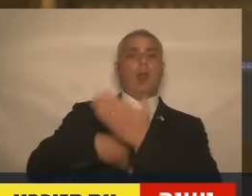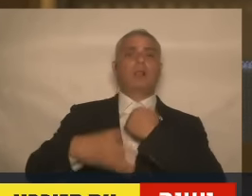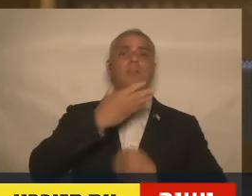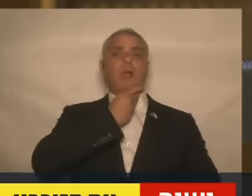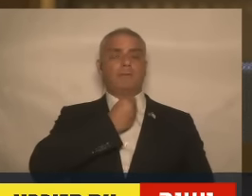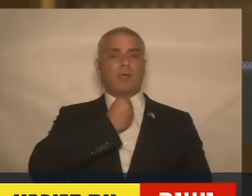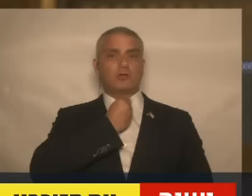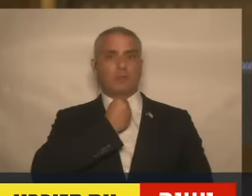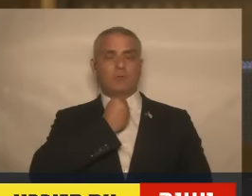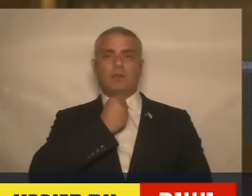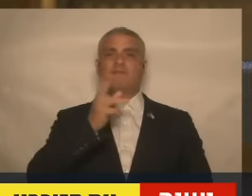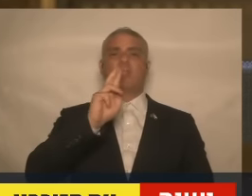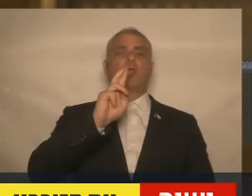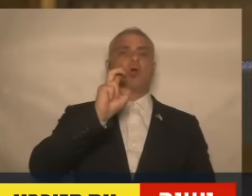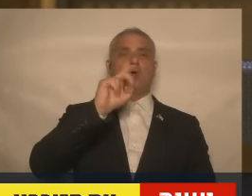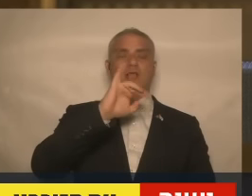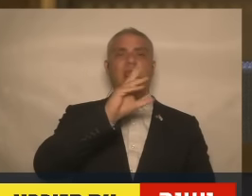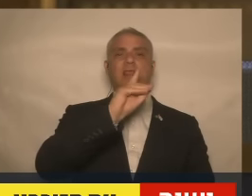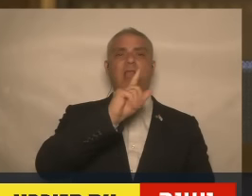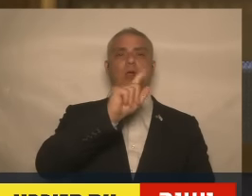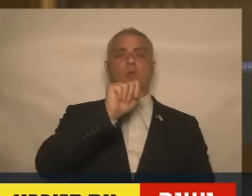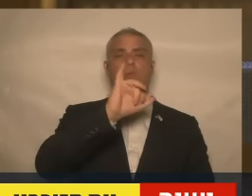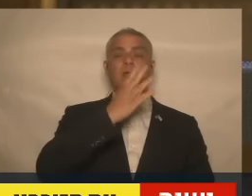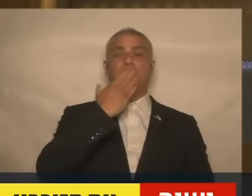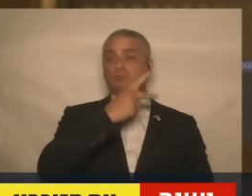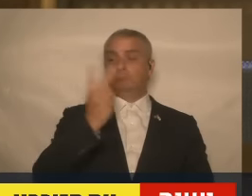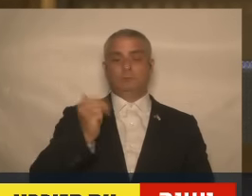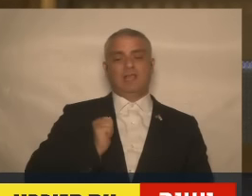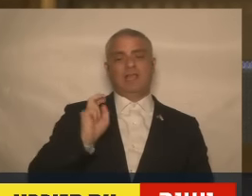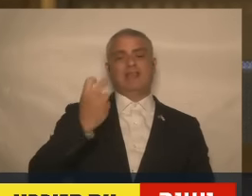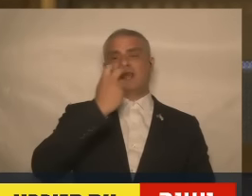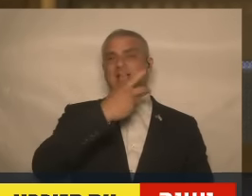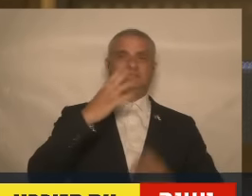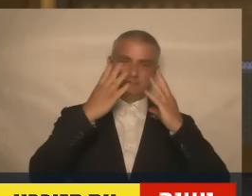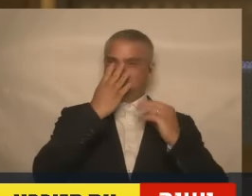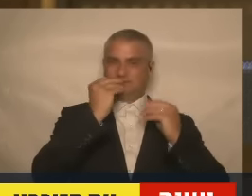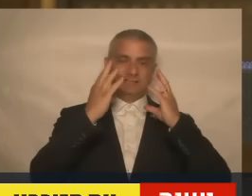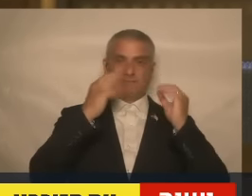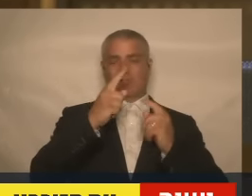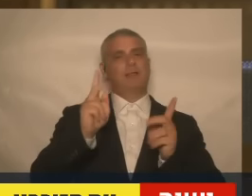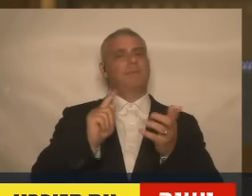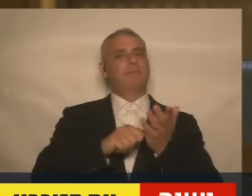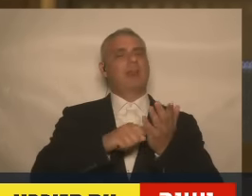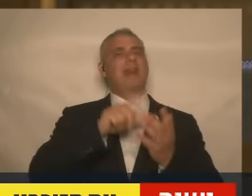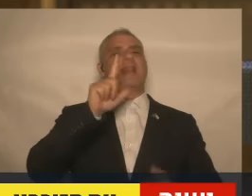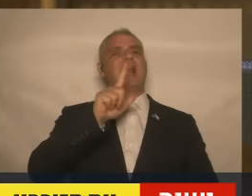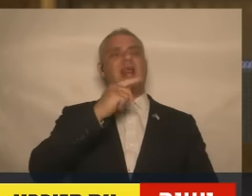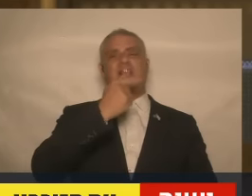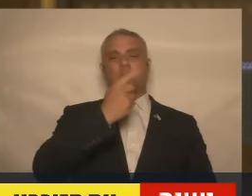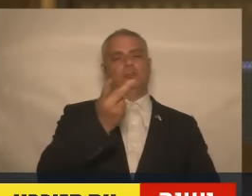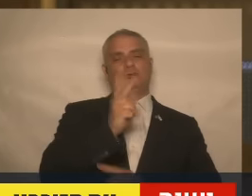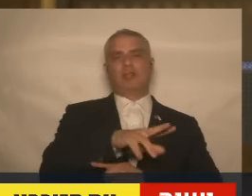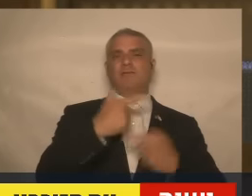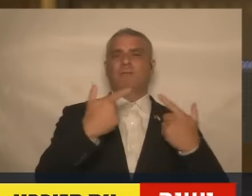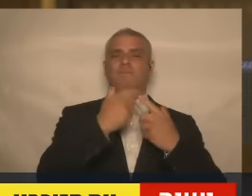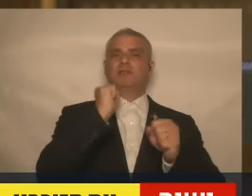מאתיופיה, ורועי דאוי מירושלים, אשר התגייס לגבעתי בעקבות ליאל גדעוני, שנפל